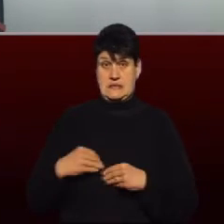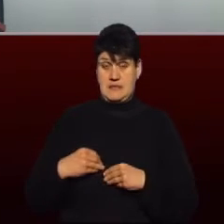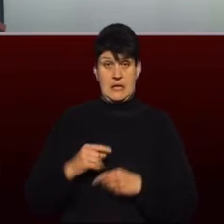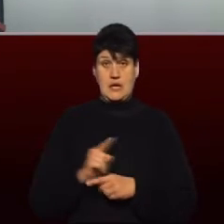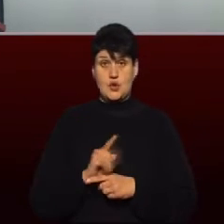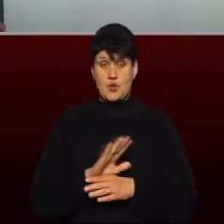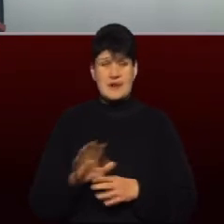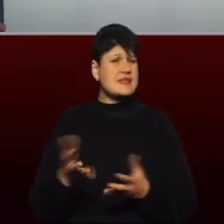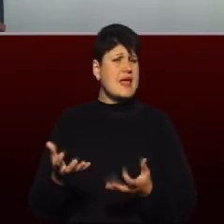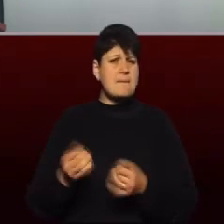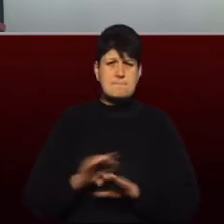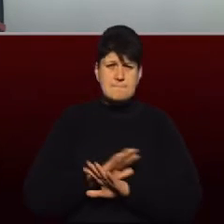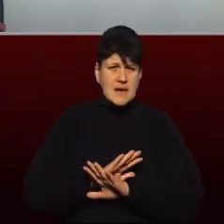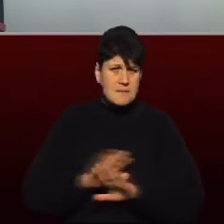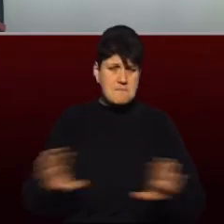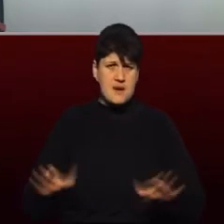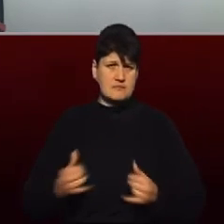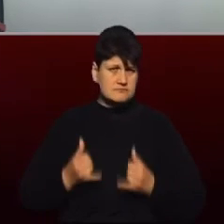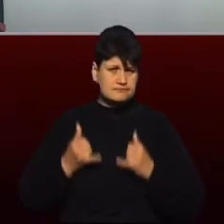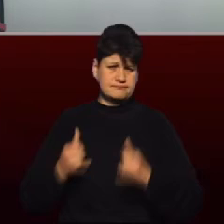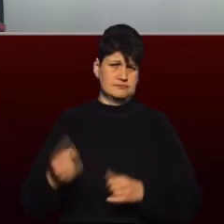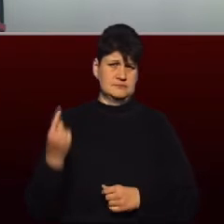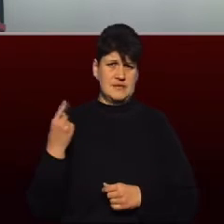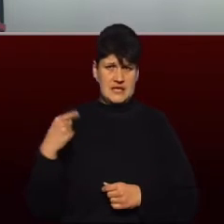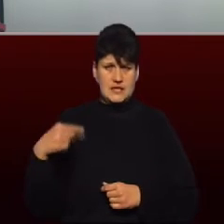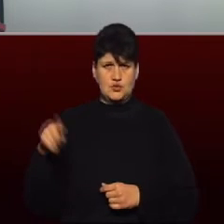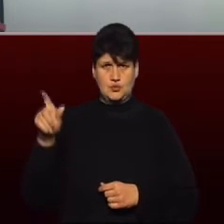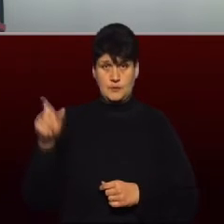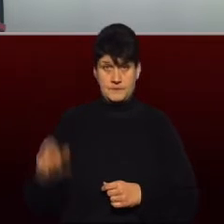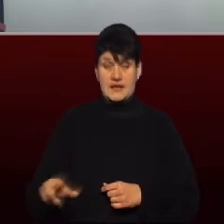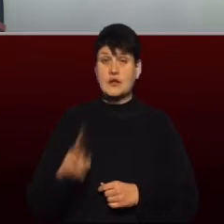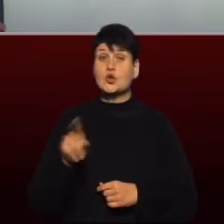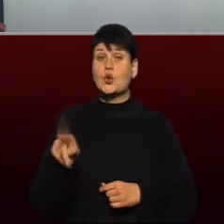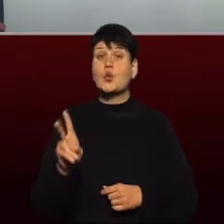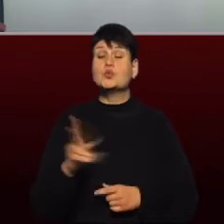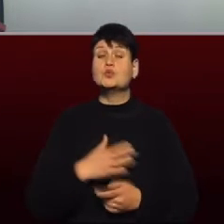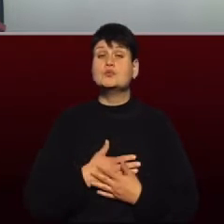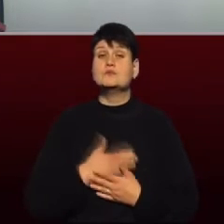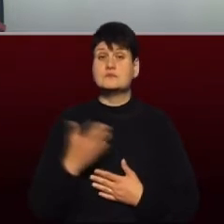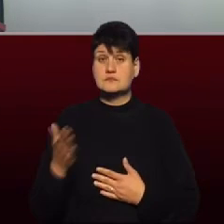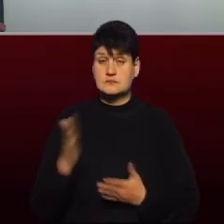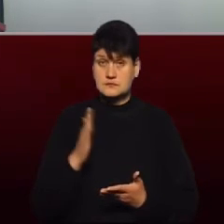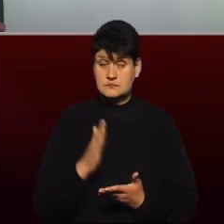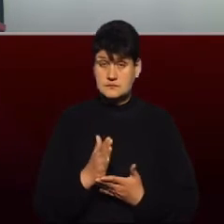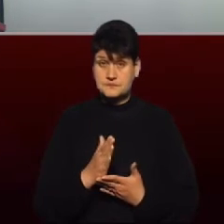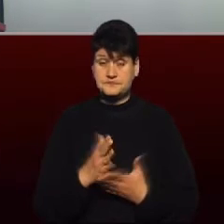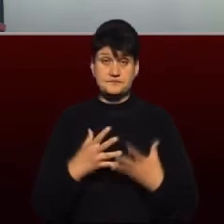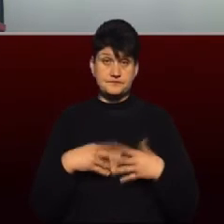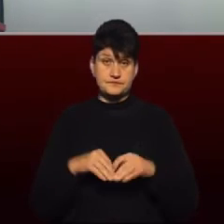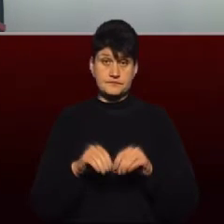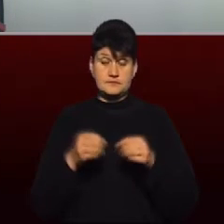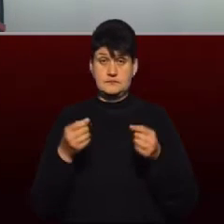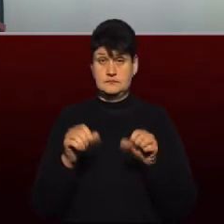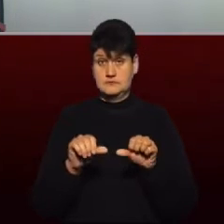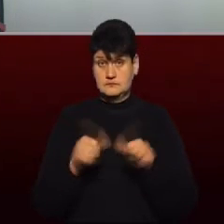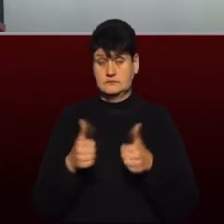норм іншого, навіть якого я люблю, і сім'ї розпадаються, власне, через те,